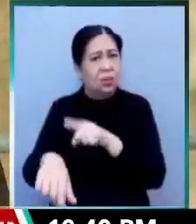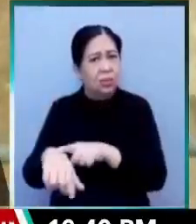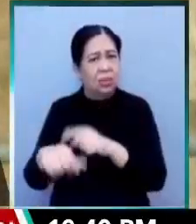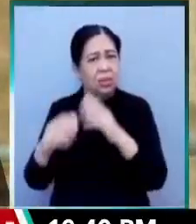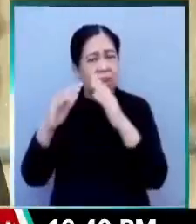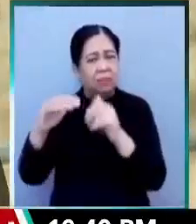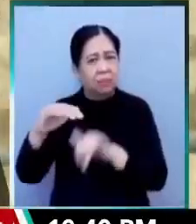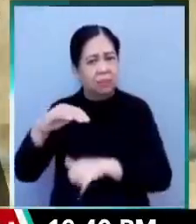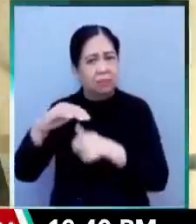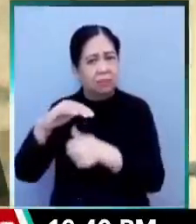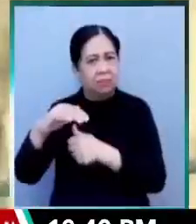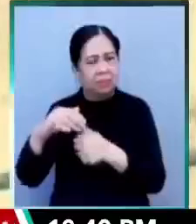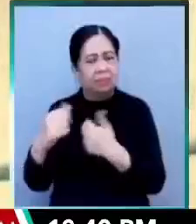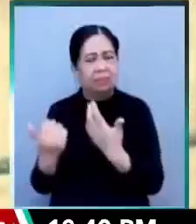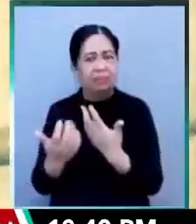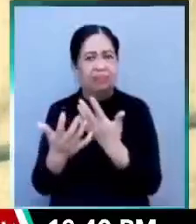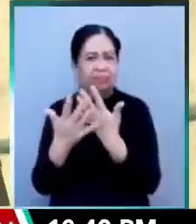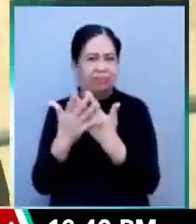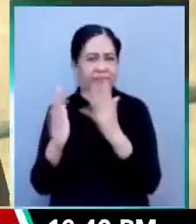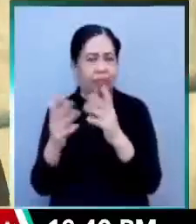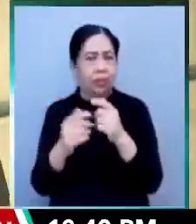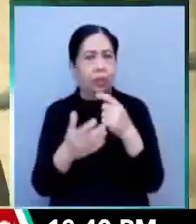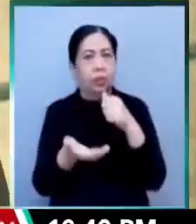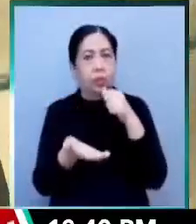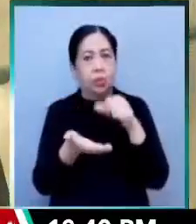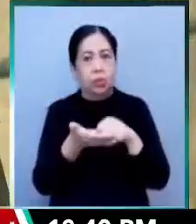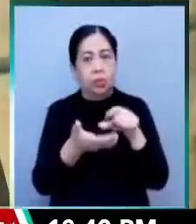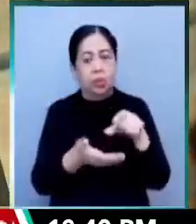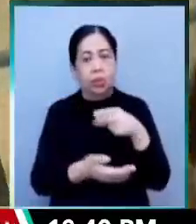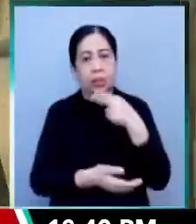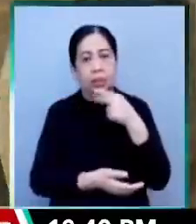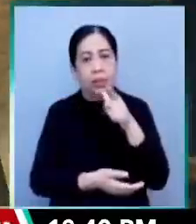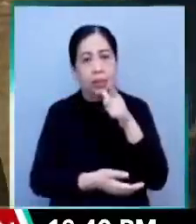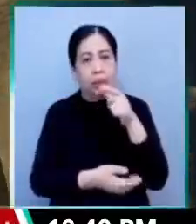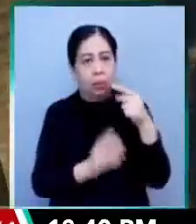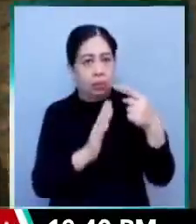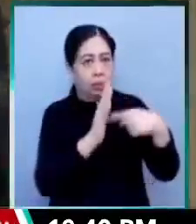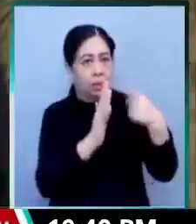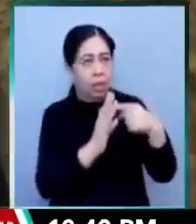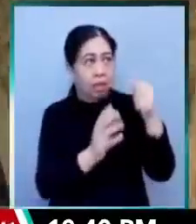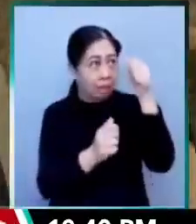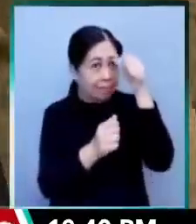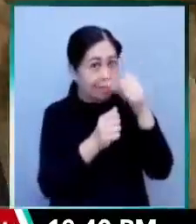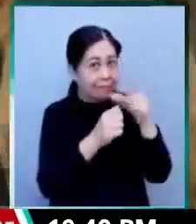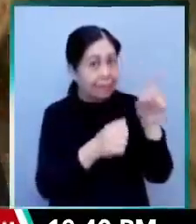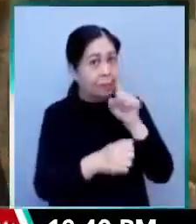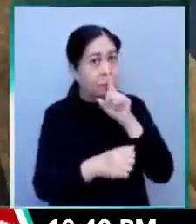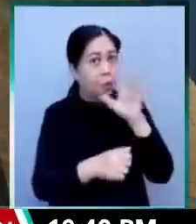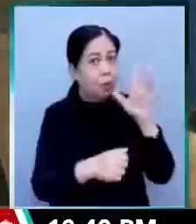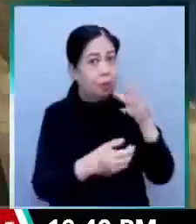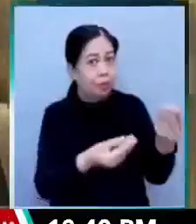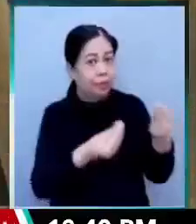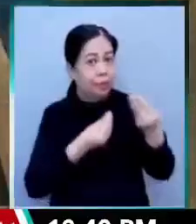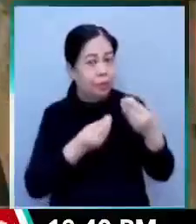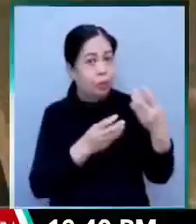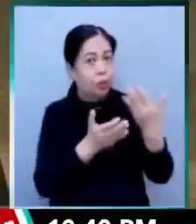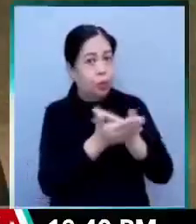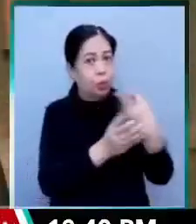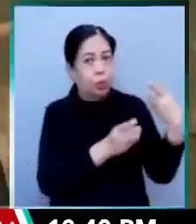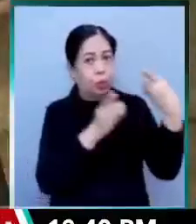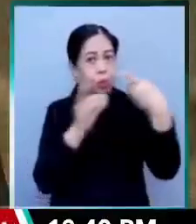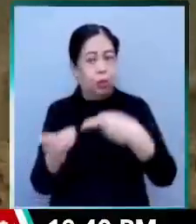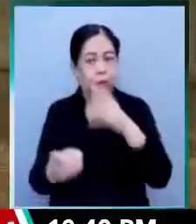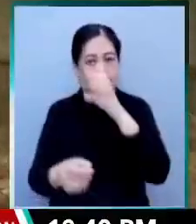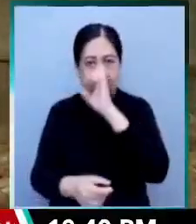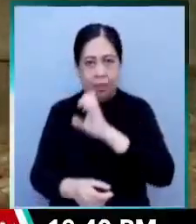in captivity. Susulat daw si Lacuña sa Sri Lanka para ipaalalang umano'y ipinangako nitong bagong donasyong elepante sa